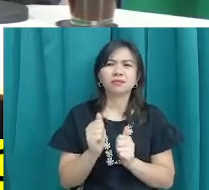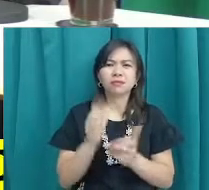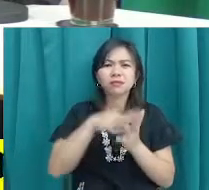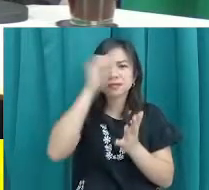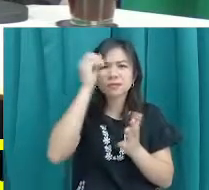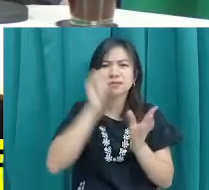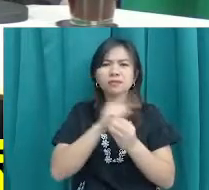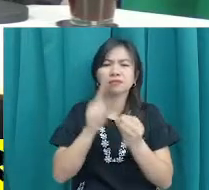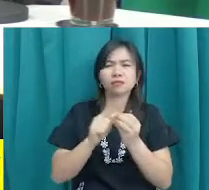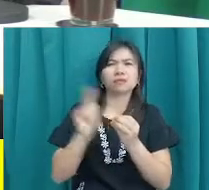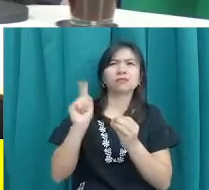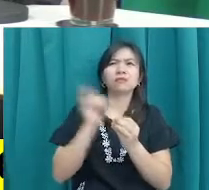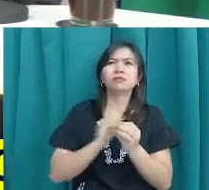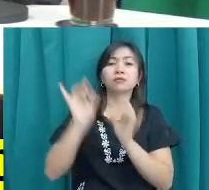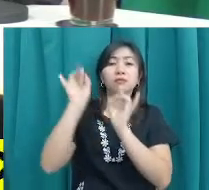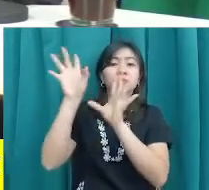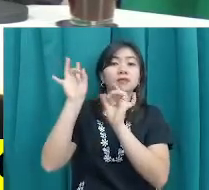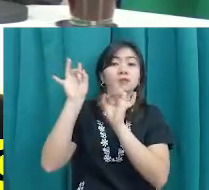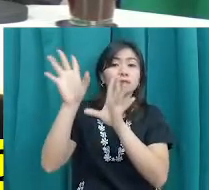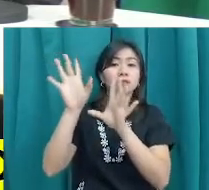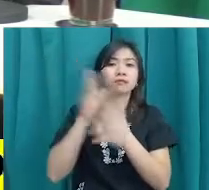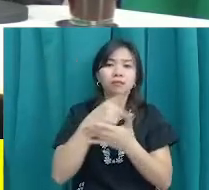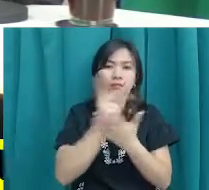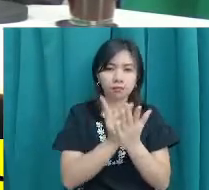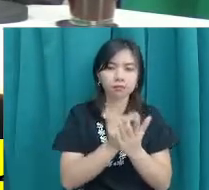Alright, punta tayo dito. Book of Matthew.